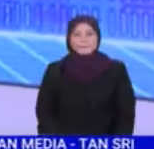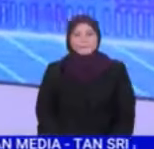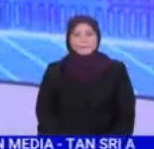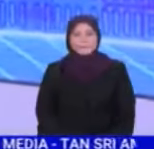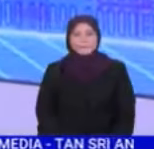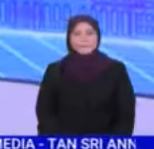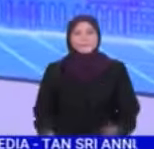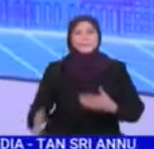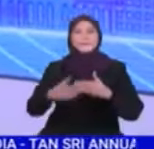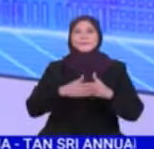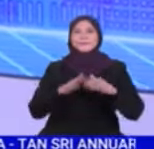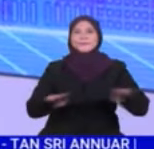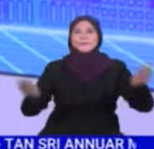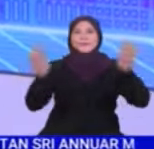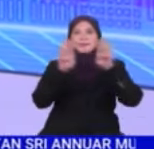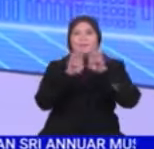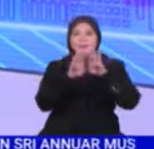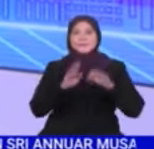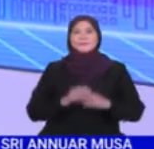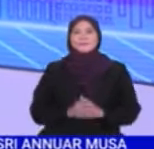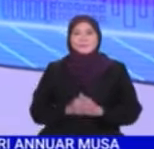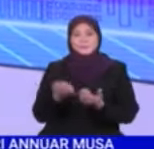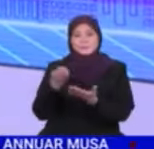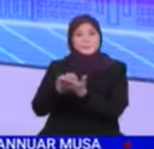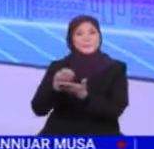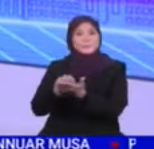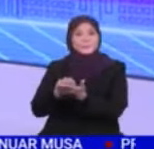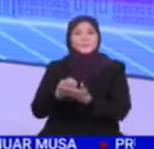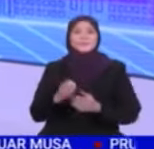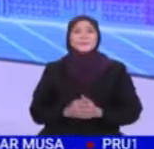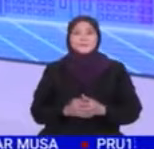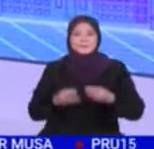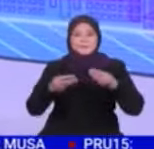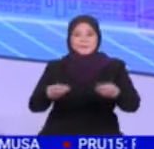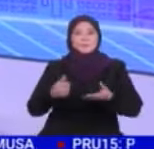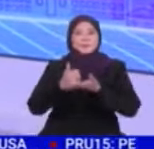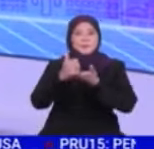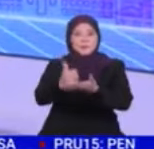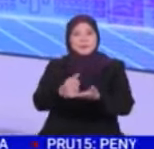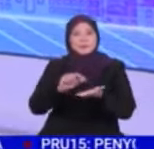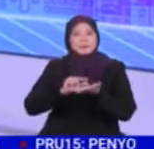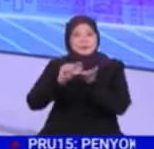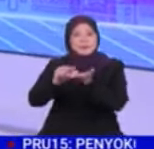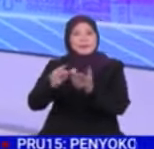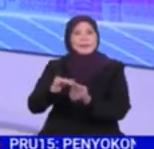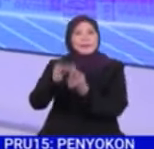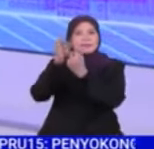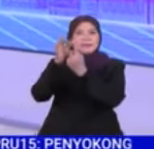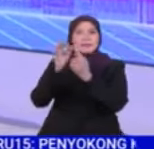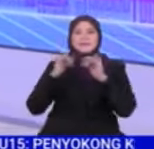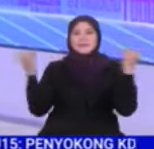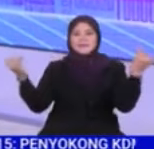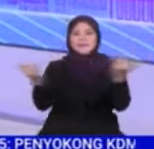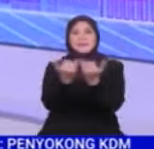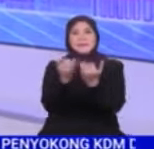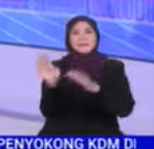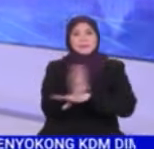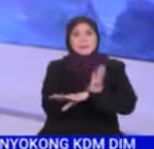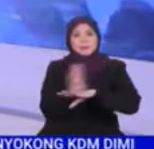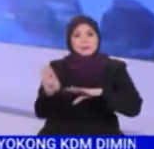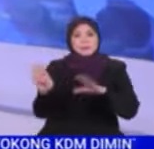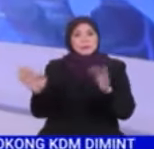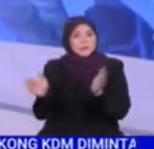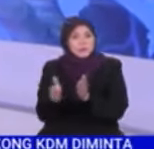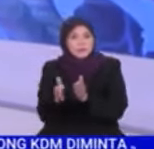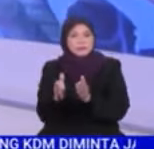Baik, kembali dalam berita perikanan, kita ke perkembangan ekonomi. Pemberian bantuan dan geran khas kepada pengusaha syarikat perusahaan